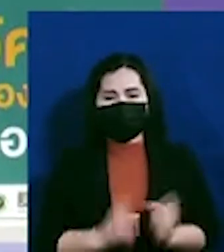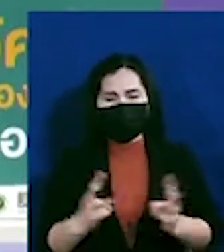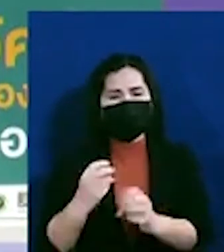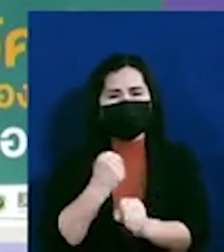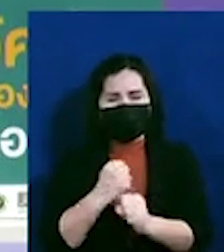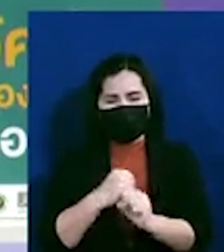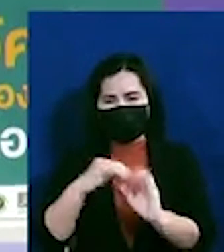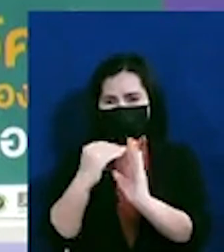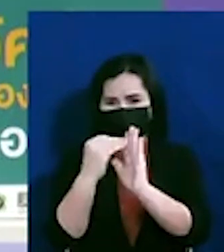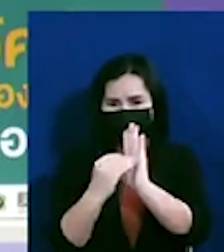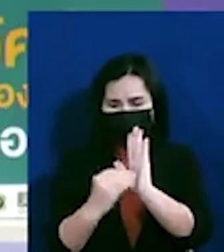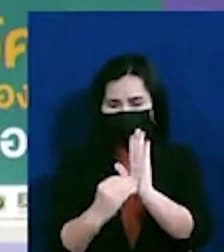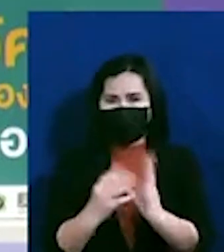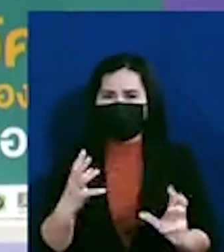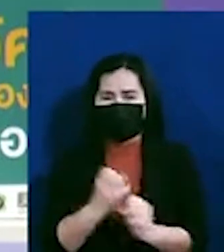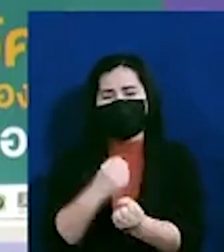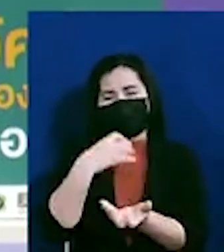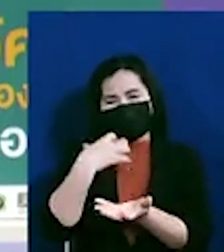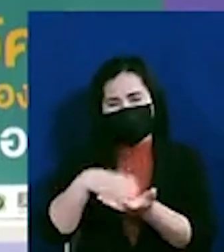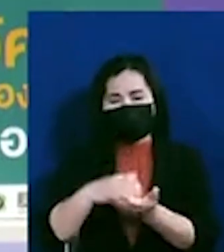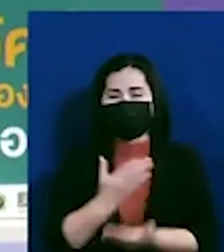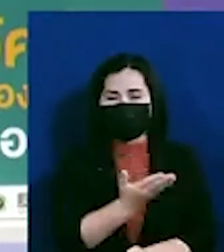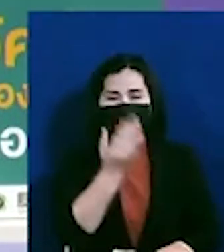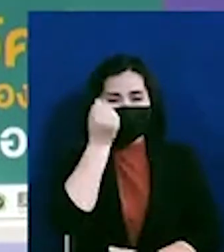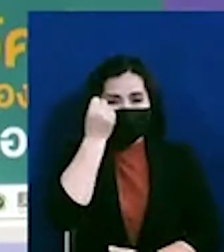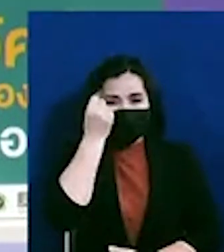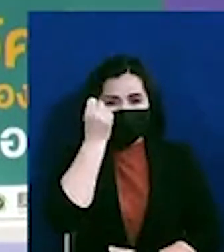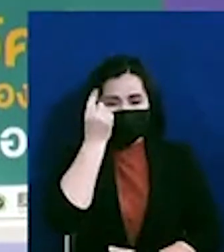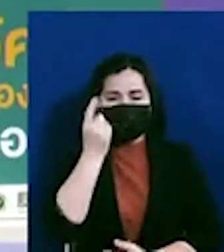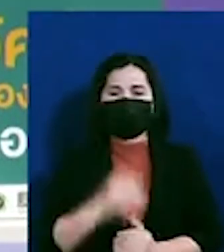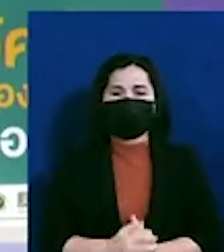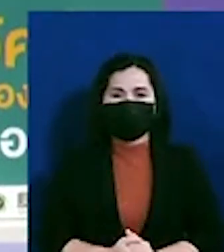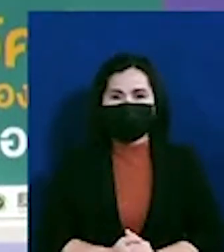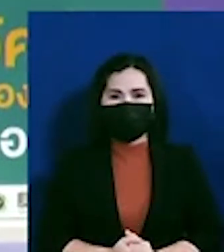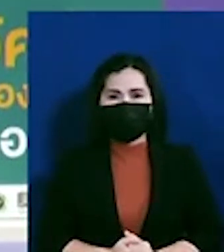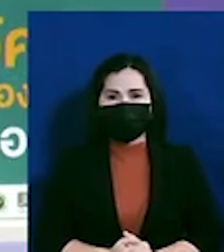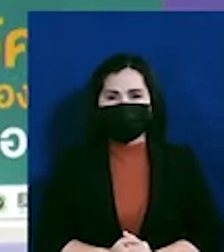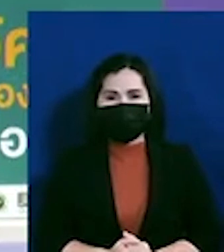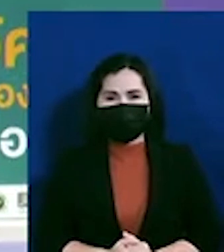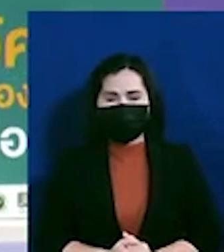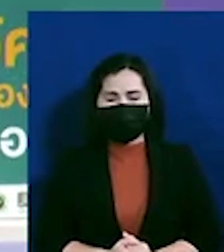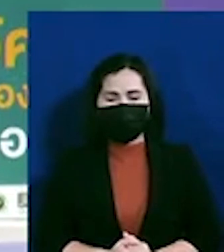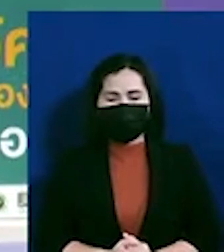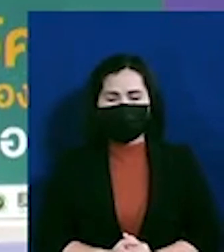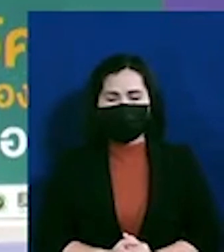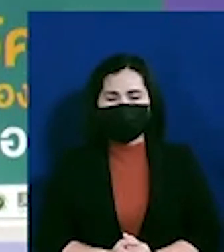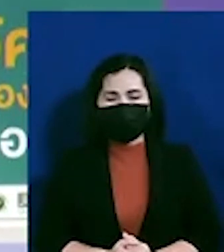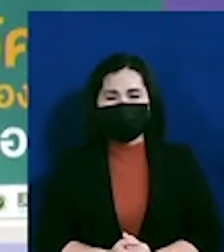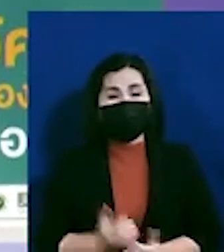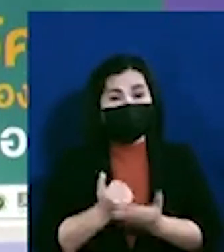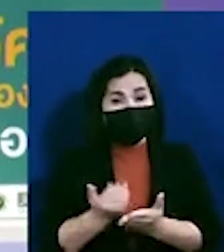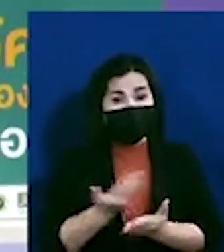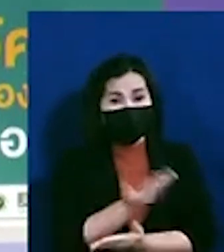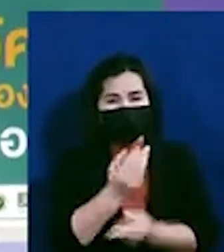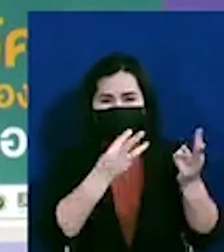การดำเนินการนะครับผมก็จะมาขยายความเพื่อสื่อสารทำความเข้าใจกันต่อไปนะครับเพื่อให้ท่านใช้การตรวจอันนี้นี่ได้